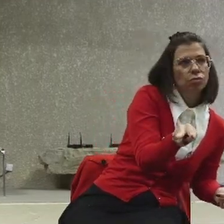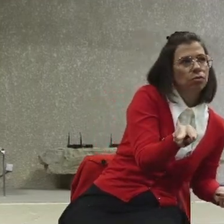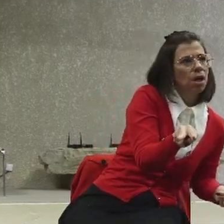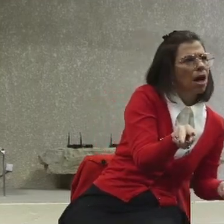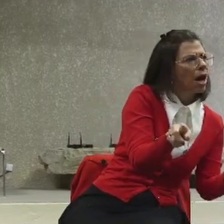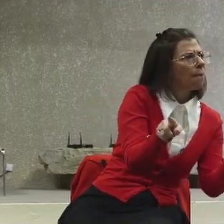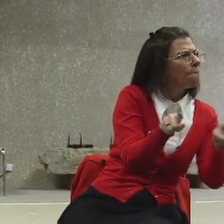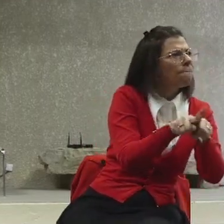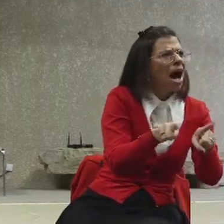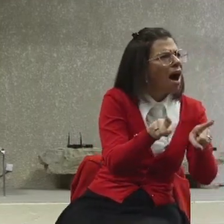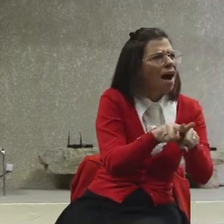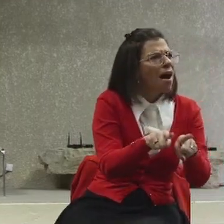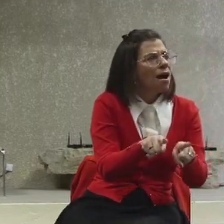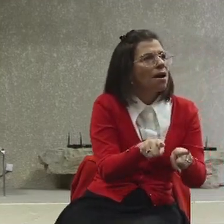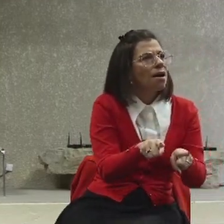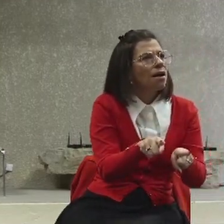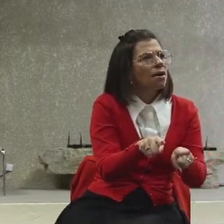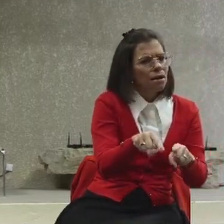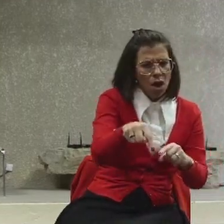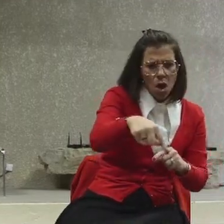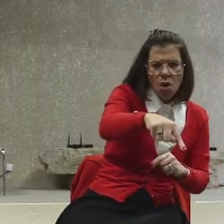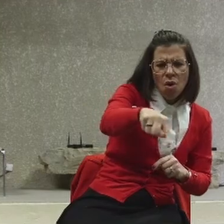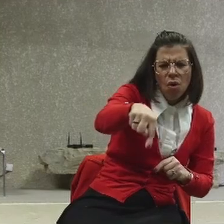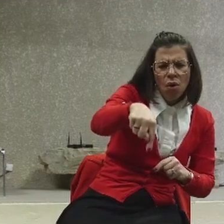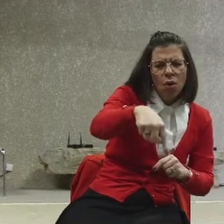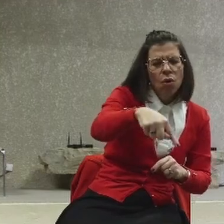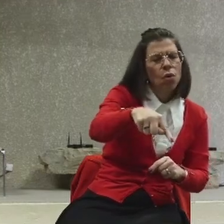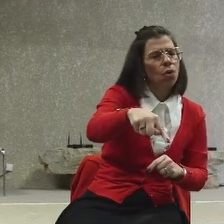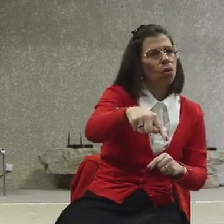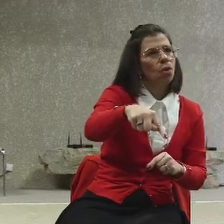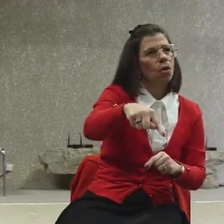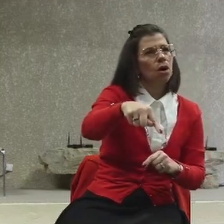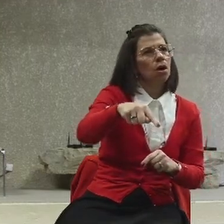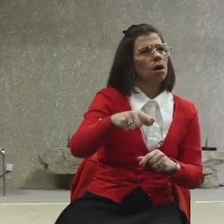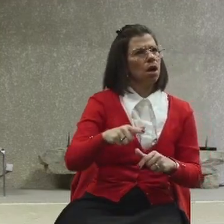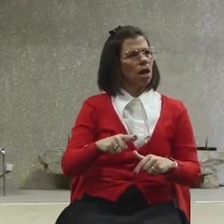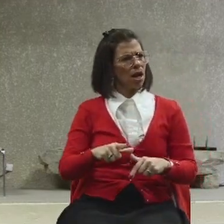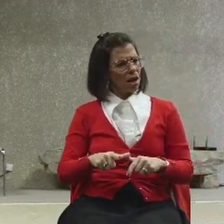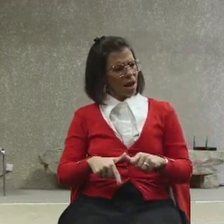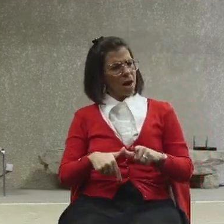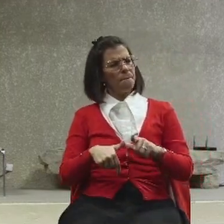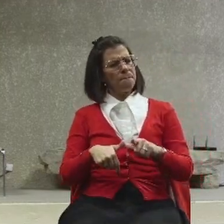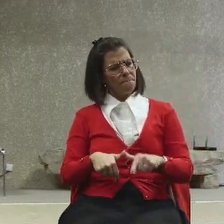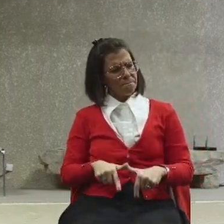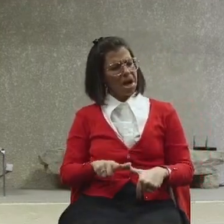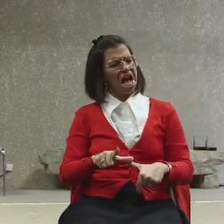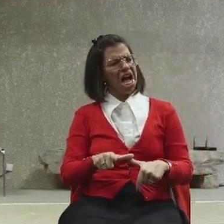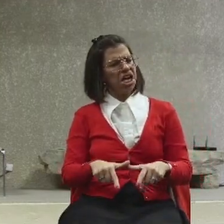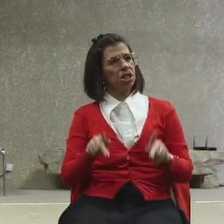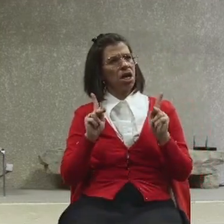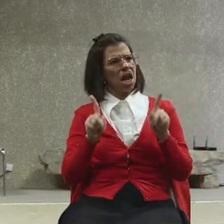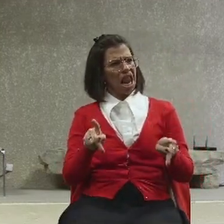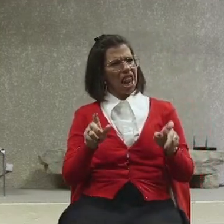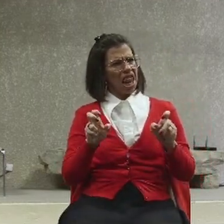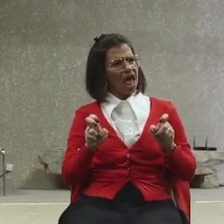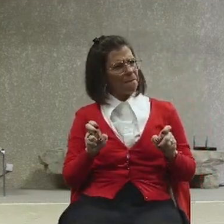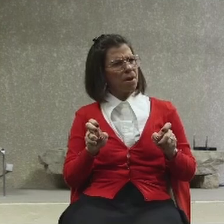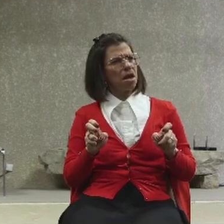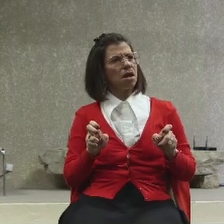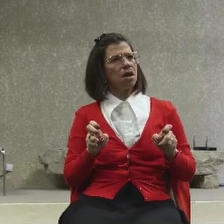tentations, mais la réalité spirituelle, le fait, c'est que dans son cœur, il est libre, il n'est plus